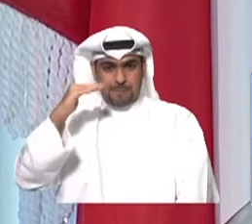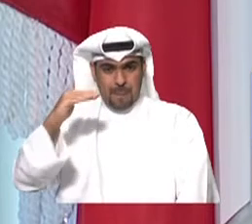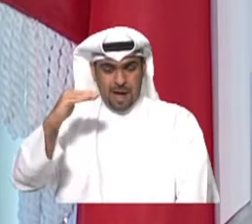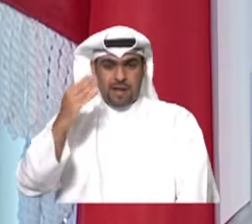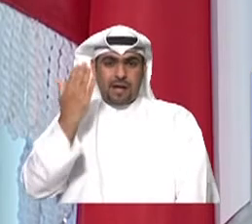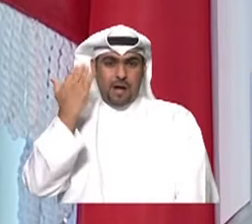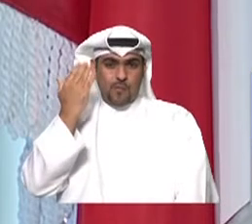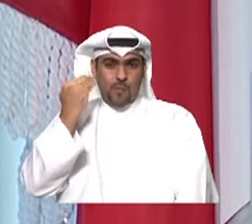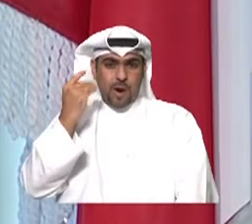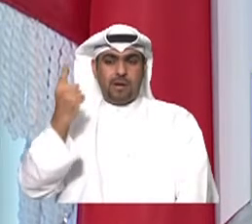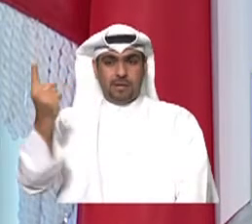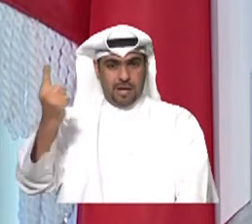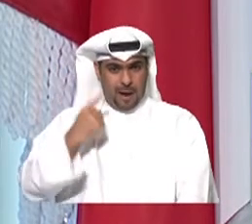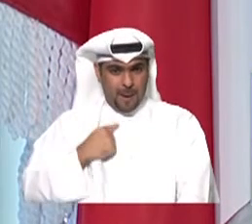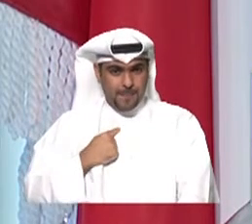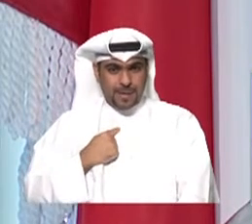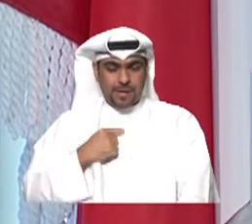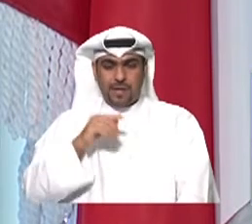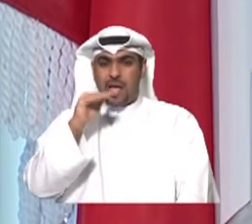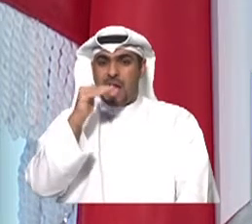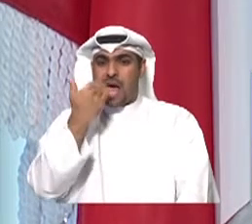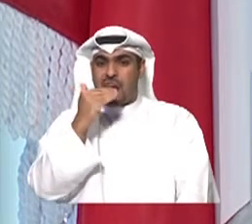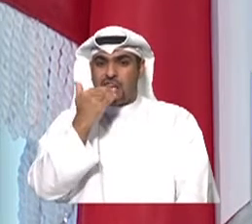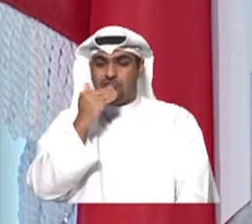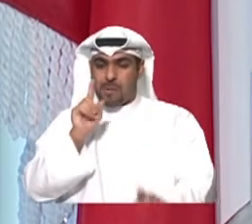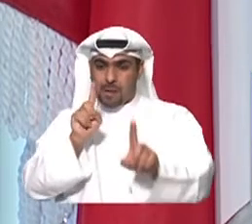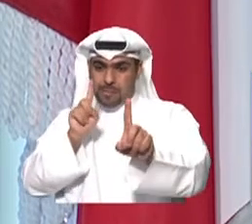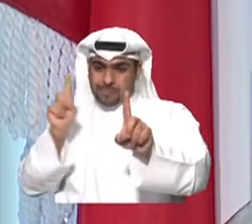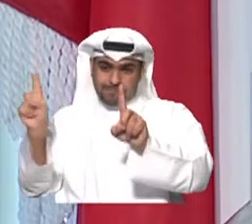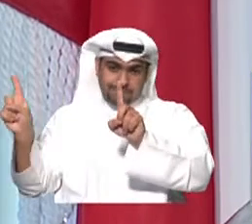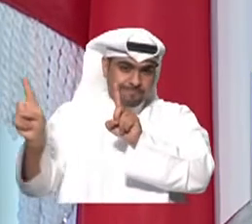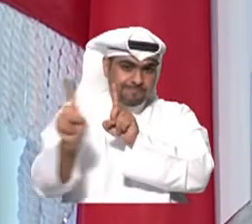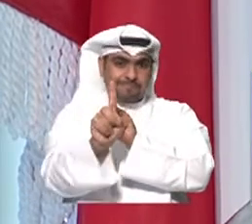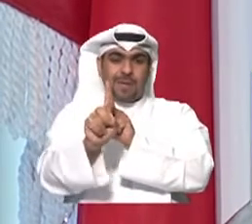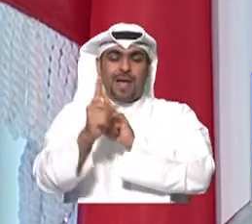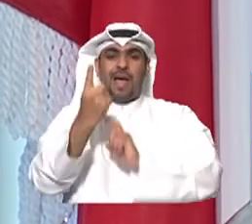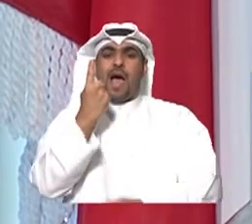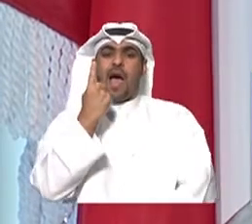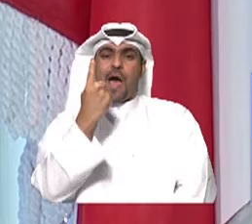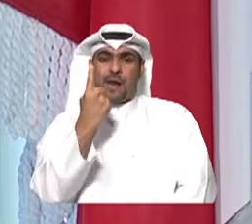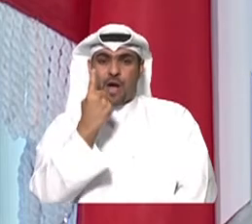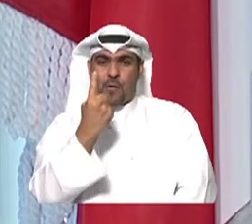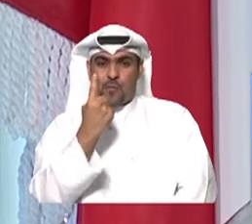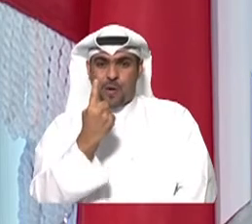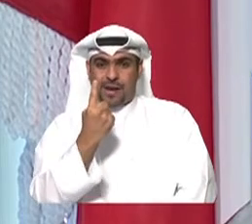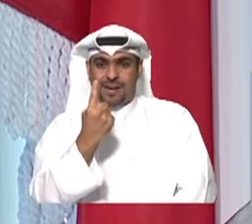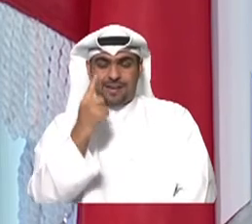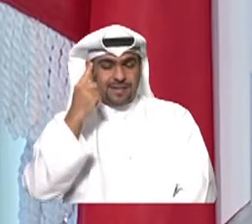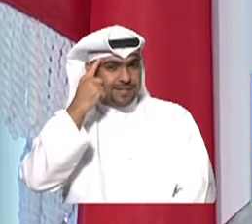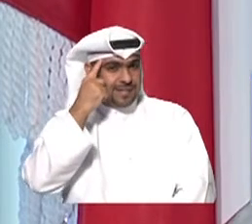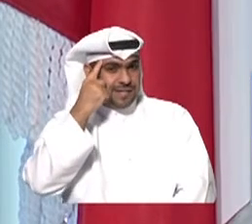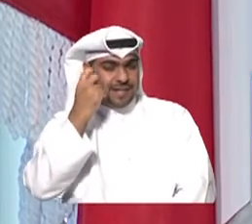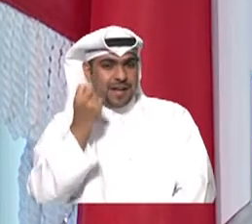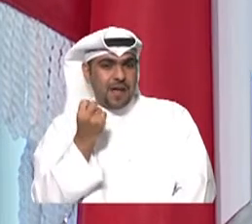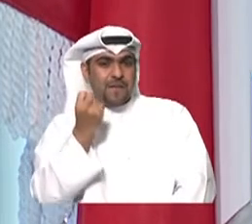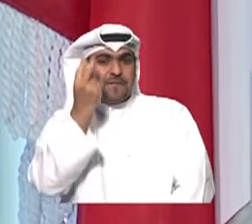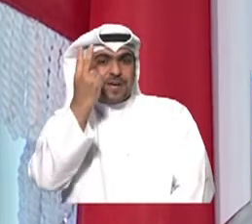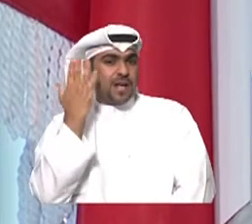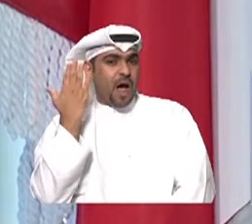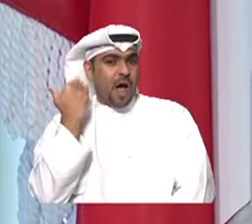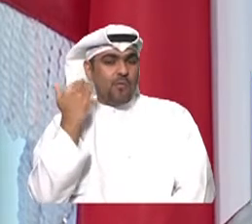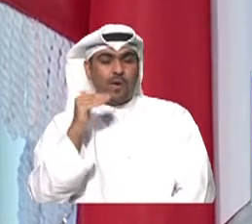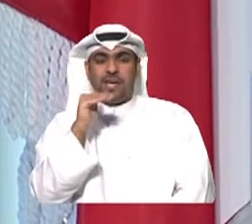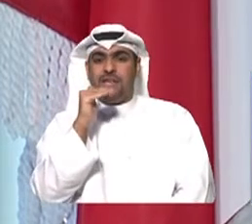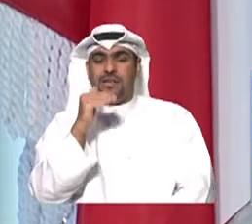في مسيرة بناء الوطن، وفي مقدمة ذلك مبادرته السامية باستحداث وزارة دولة لشؤون